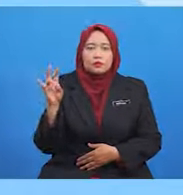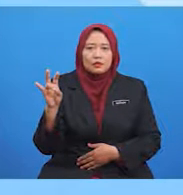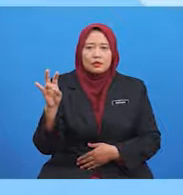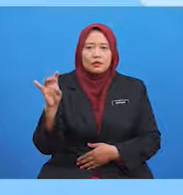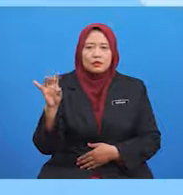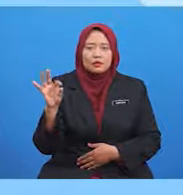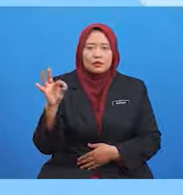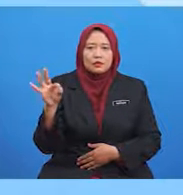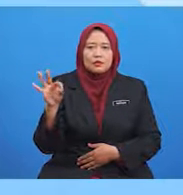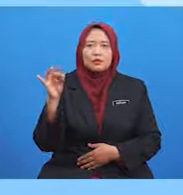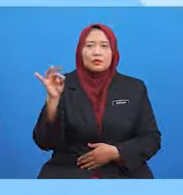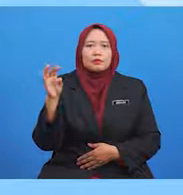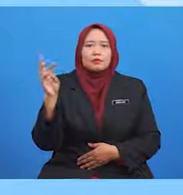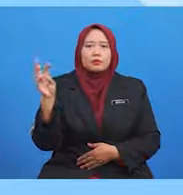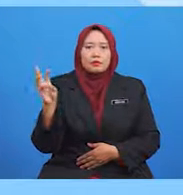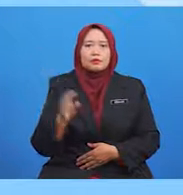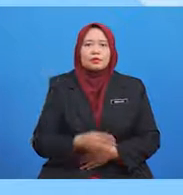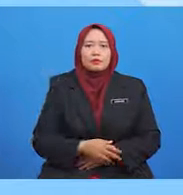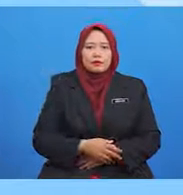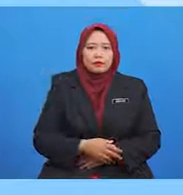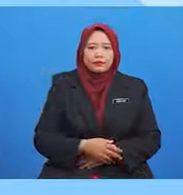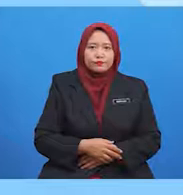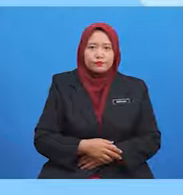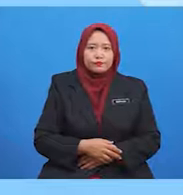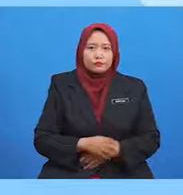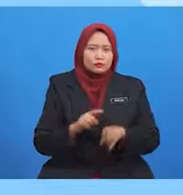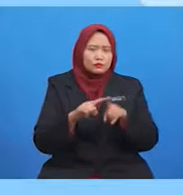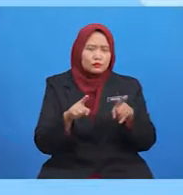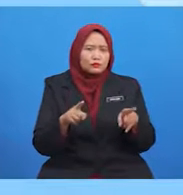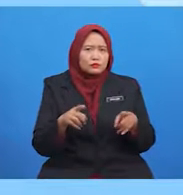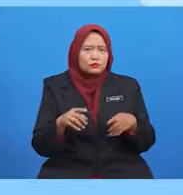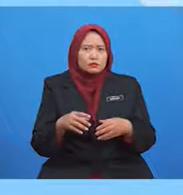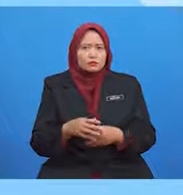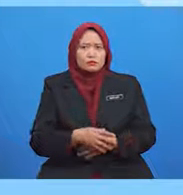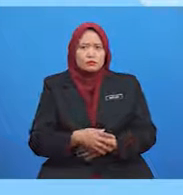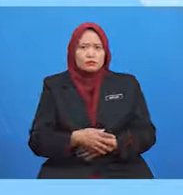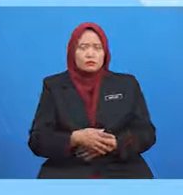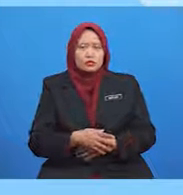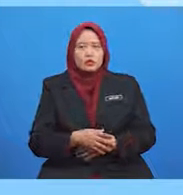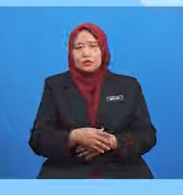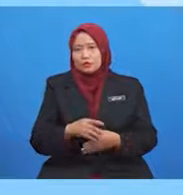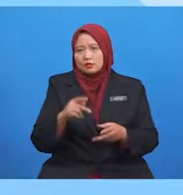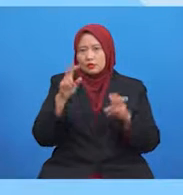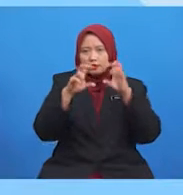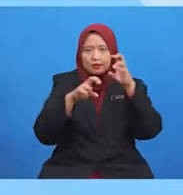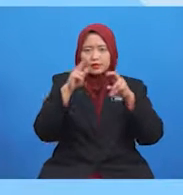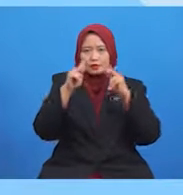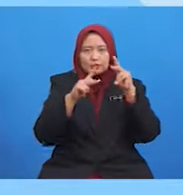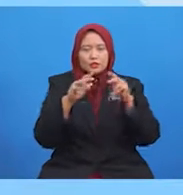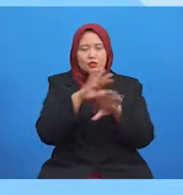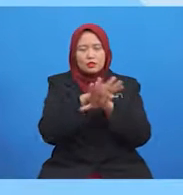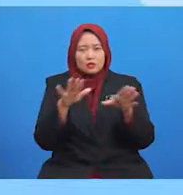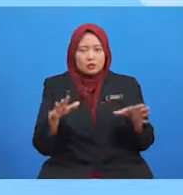berasa hairan kerana kajiannya tidak dapat menghasilkan sinar X. Oleh